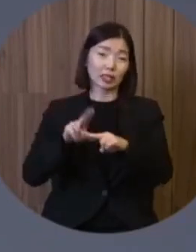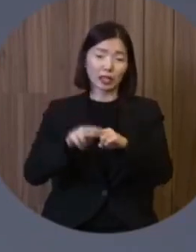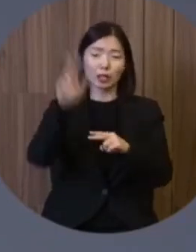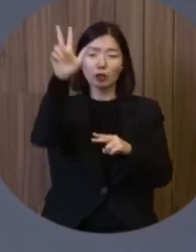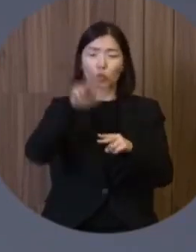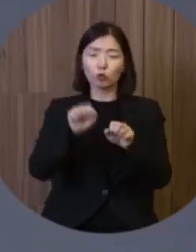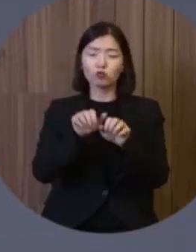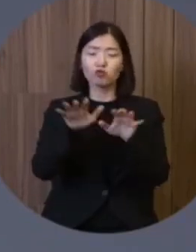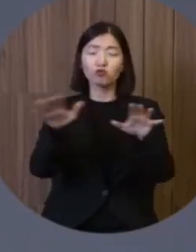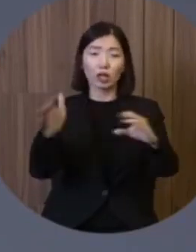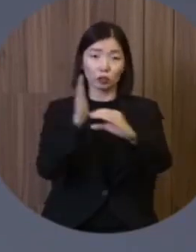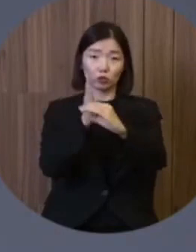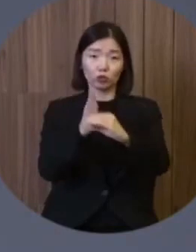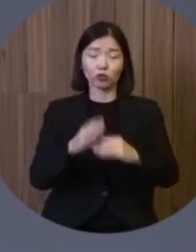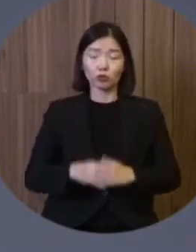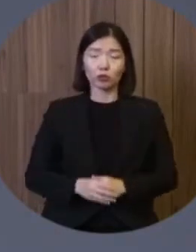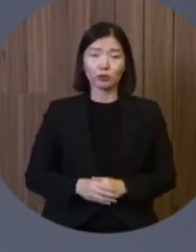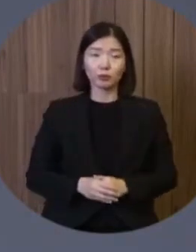확산되고 있습니다.